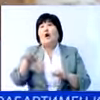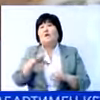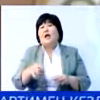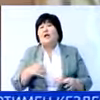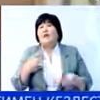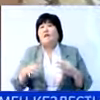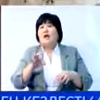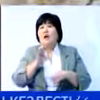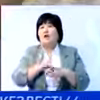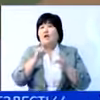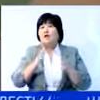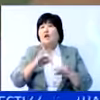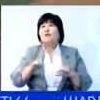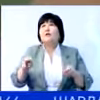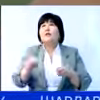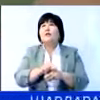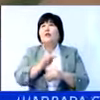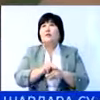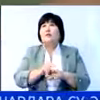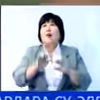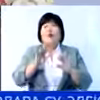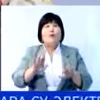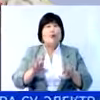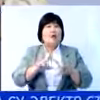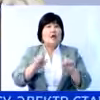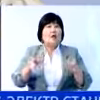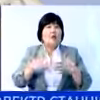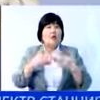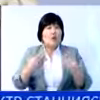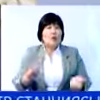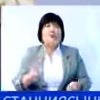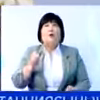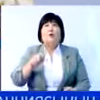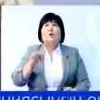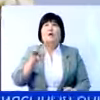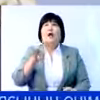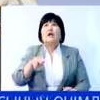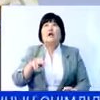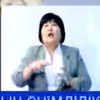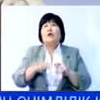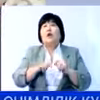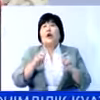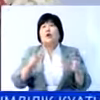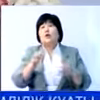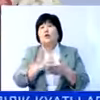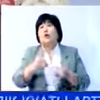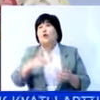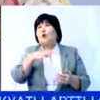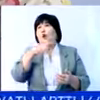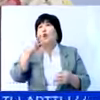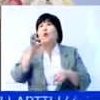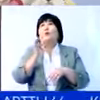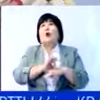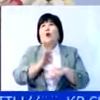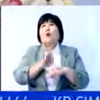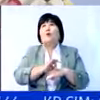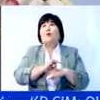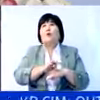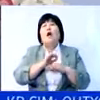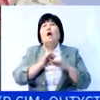неврологиялық ауруға шалдыққан балаларды емдейтін орталық жоқ екен. Осы Арал ауданында ашуымның себебі қазіргі көп